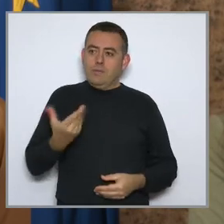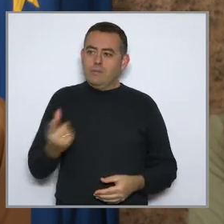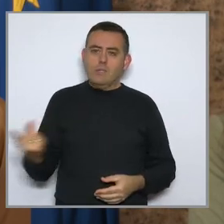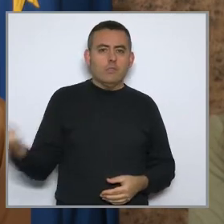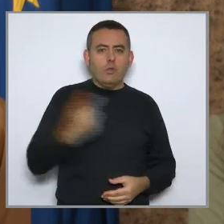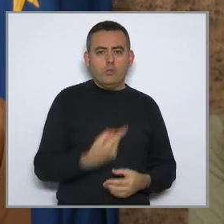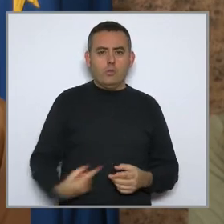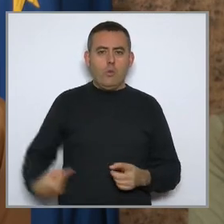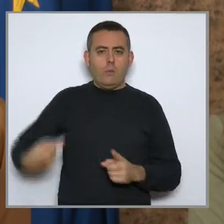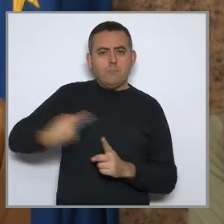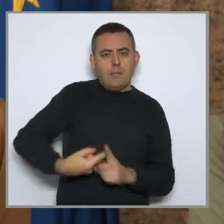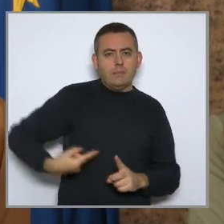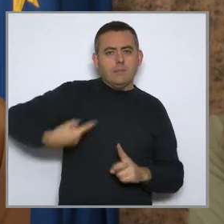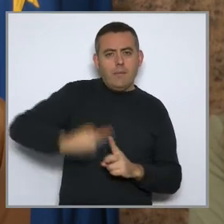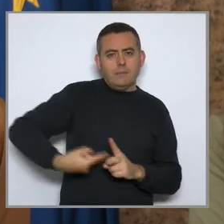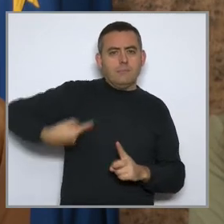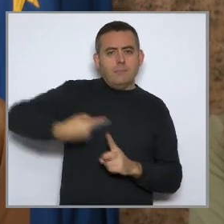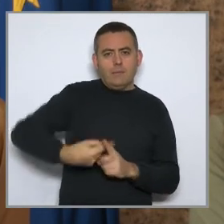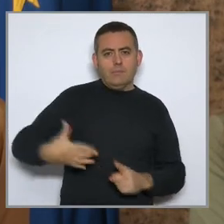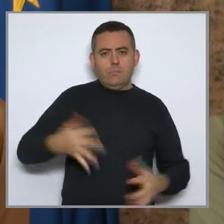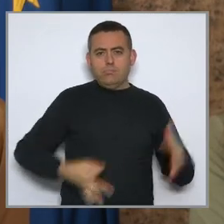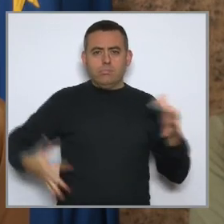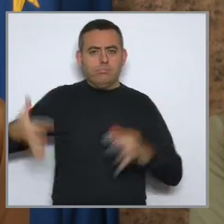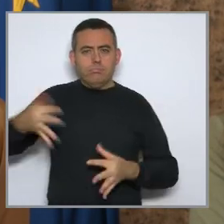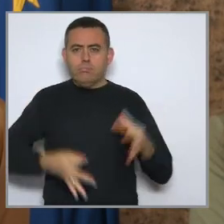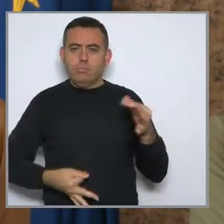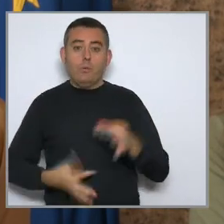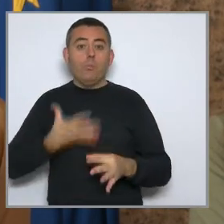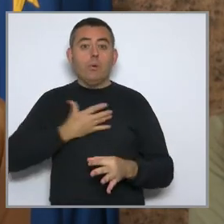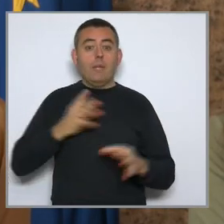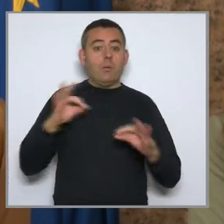ens equivoquem segur. Però